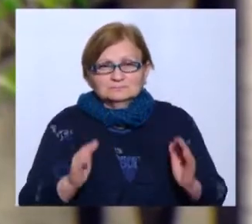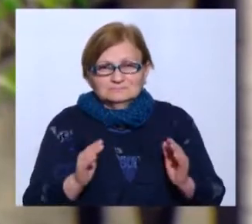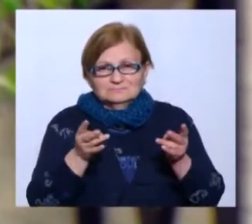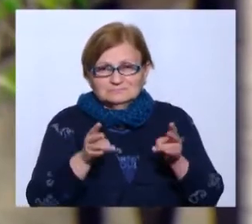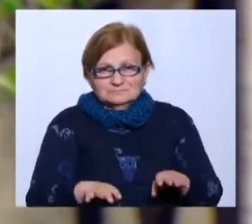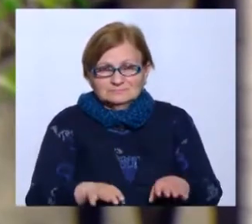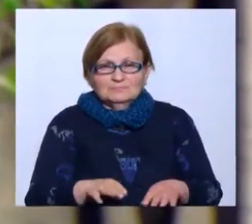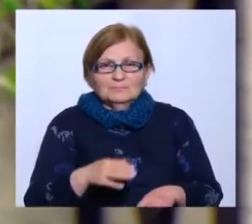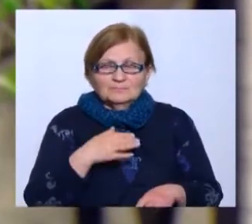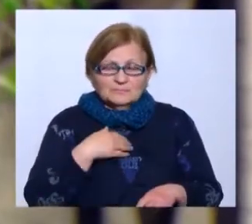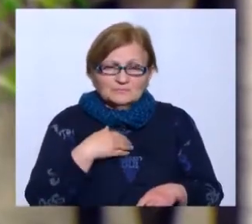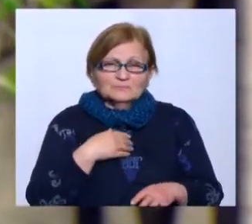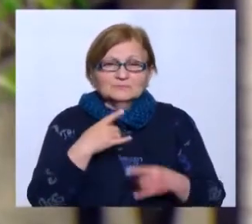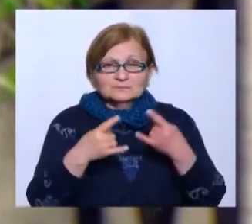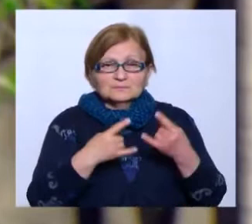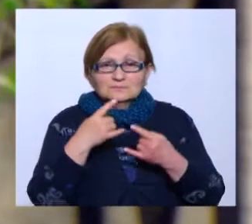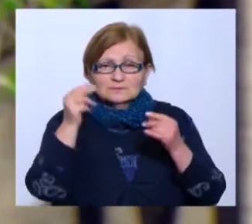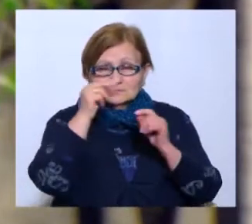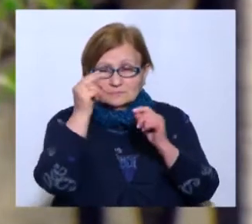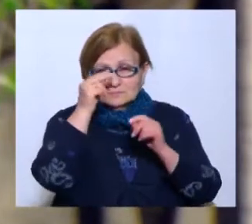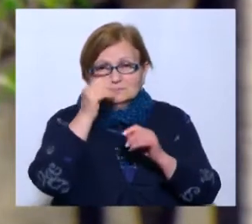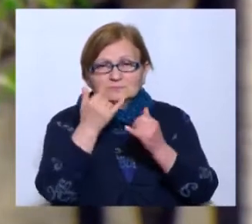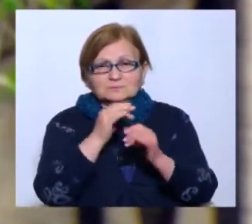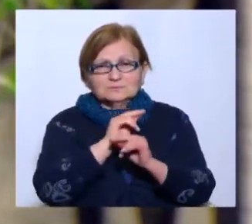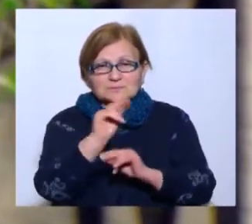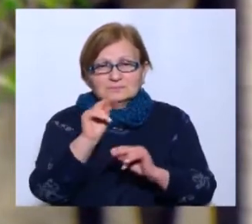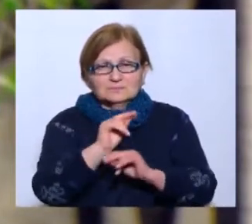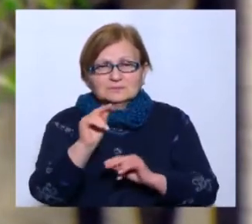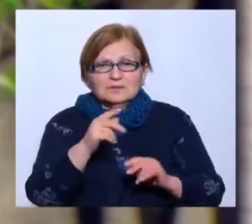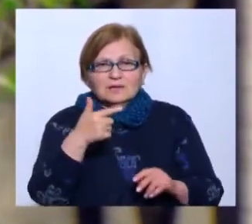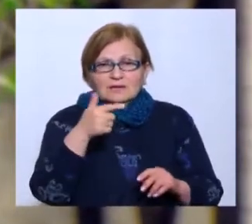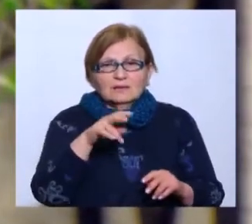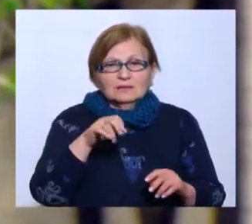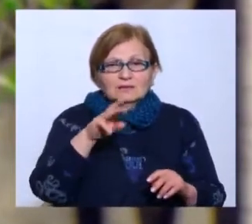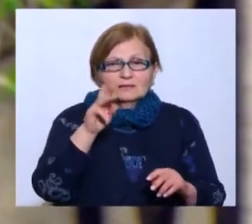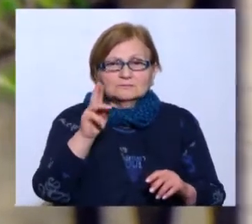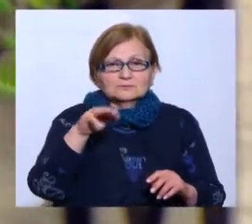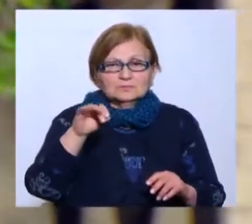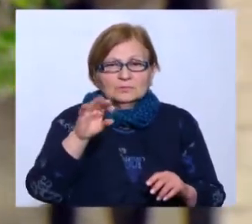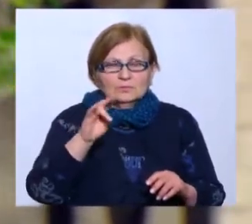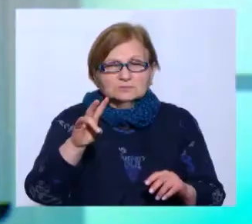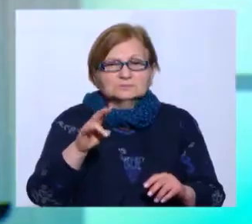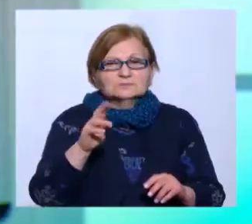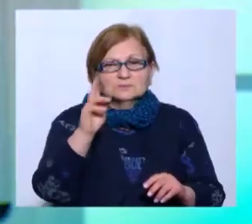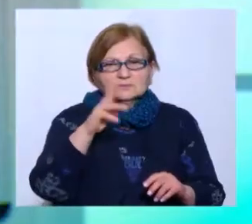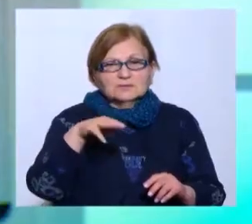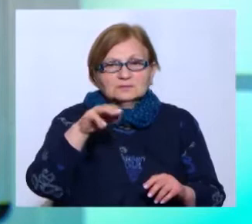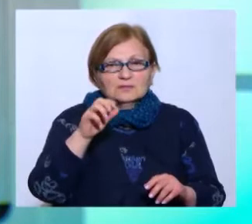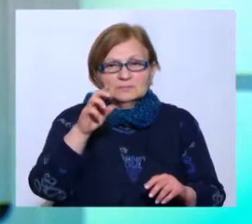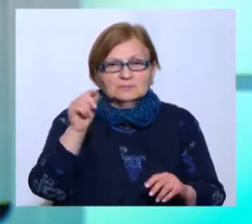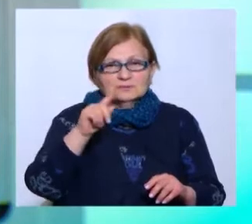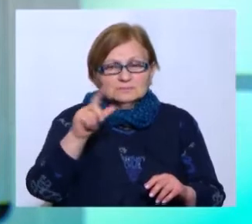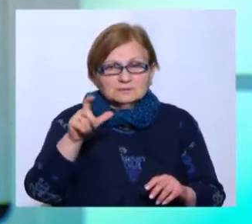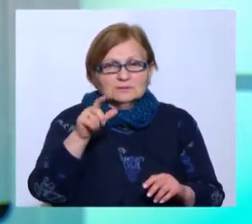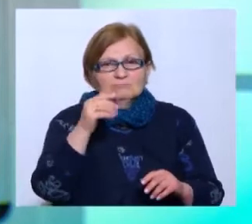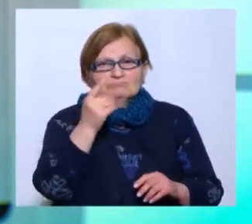ჩვენ კი ტელესკოლიდან გასწავლით დღეს გალაქტიონ ტაბიძეს მარტოობის ორდენის კავალერი. ეს იქნება